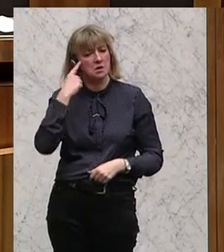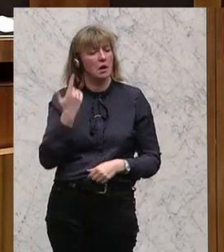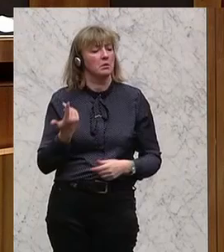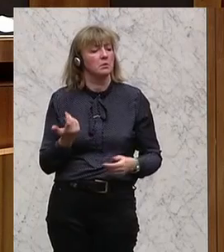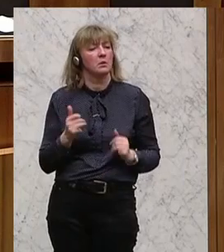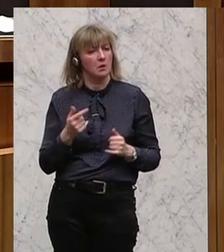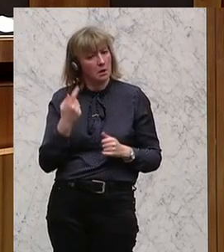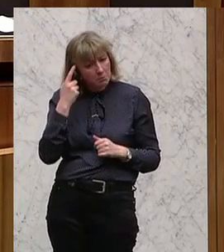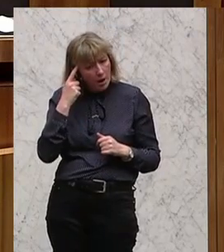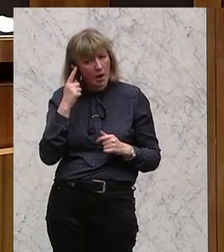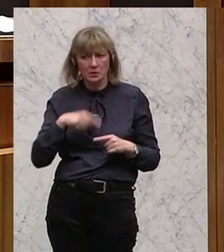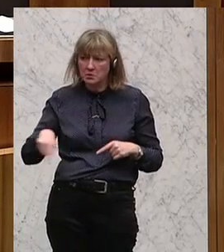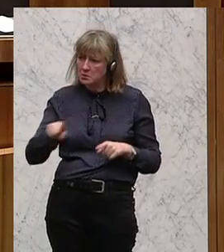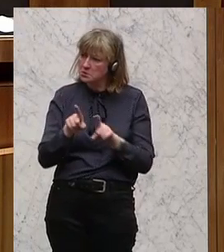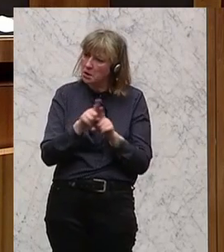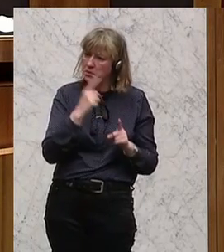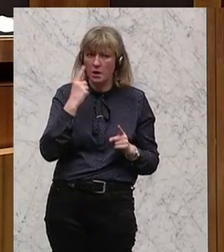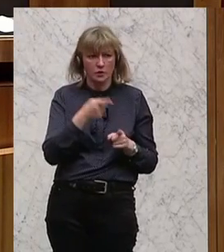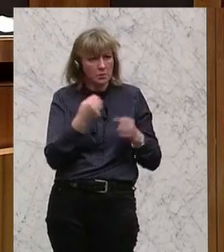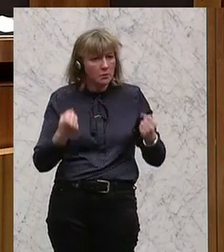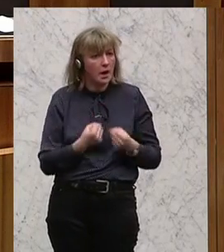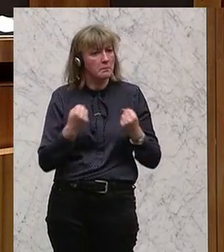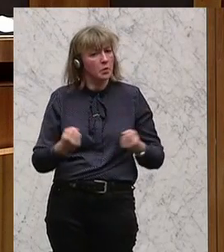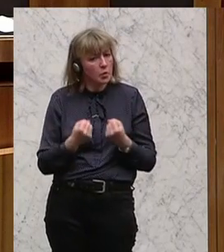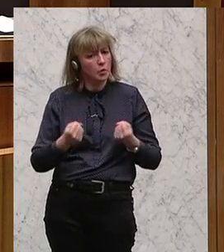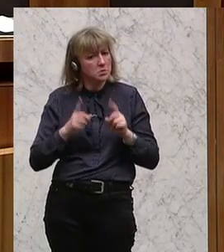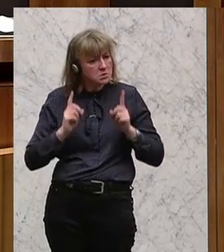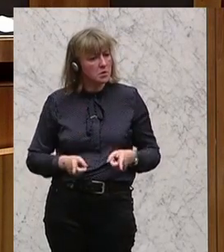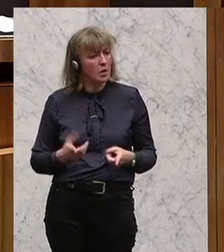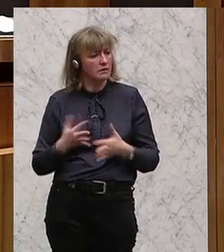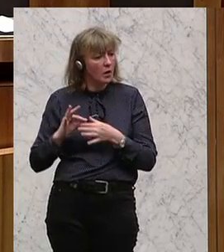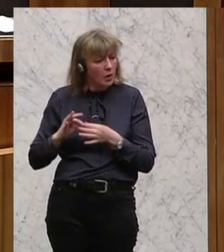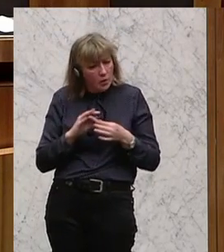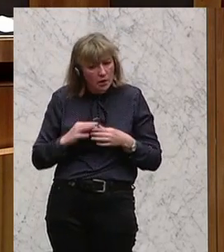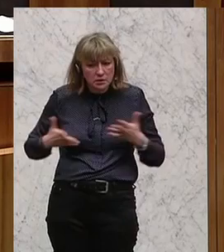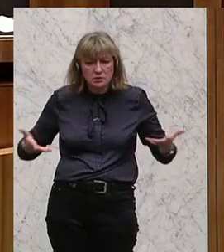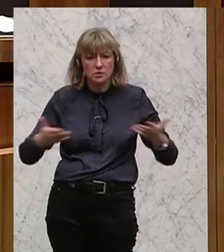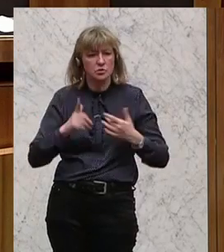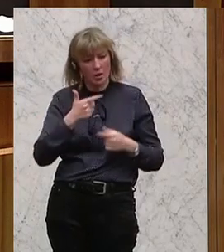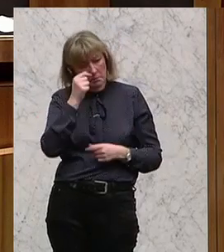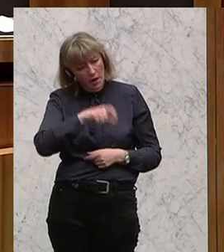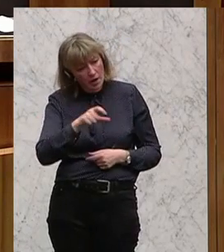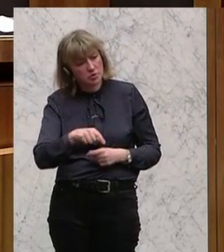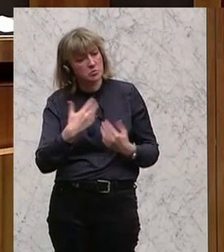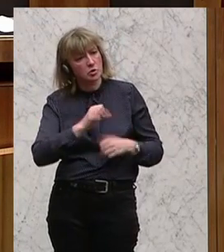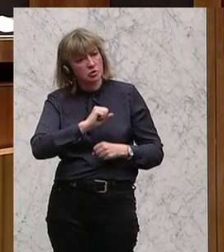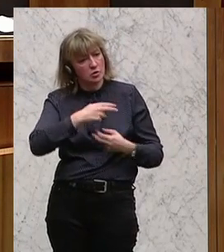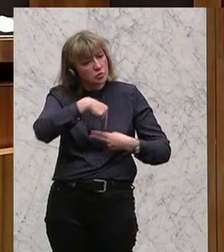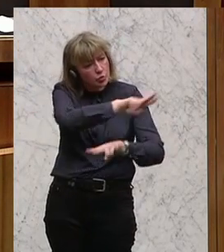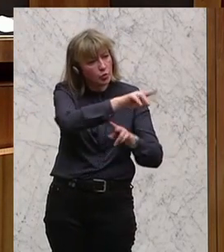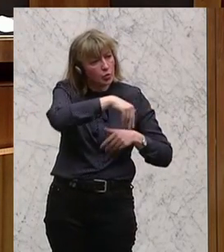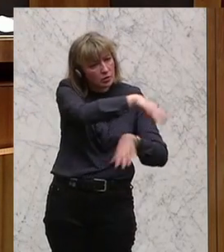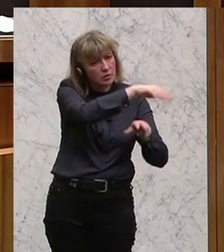dass eigentlich darüber Konsens herrschen sollte, dass ihre Bemühungen dahingehend organisiert sein sollten, dass man diesen Menschen möglichst rasch die